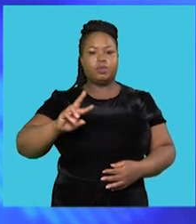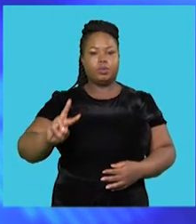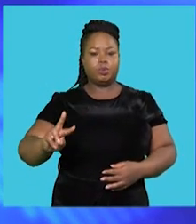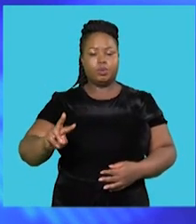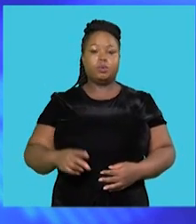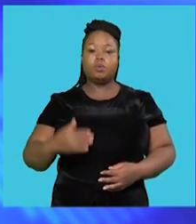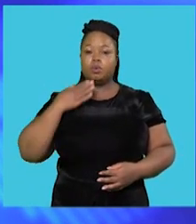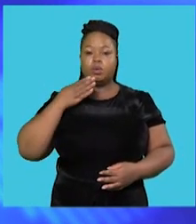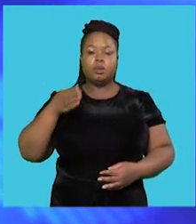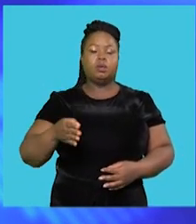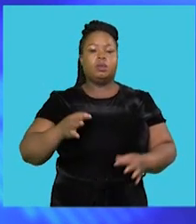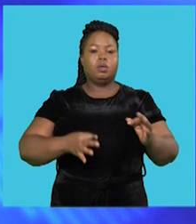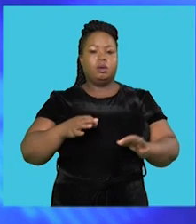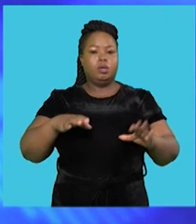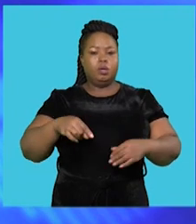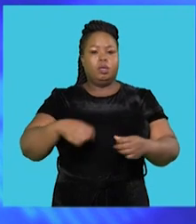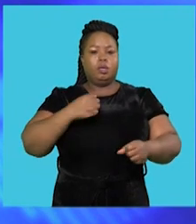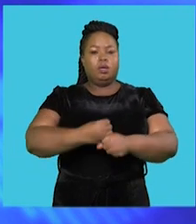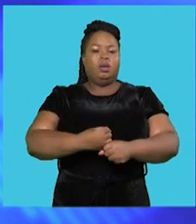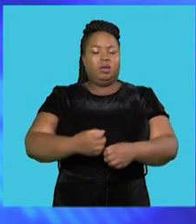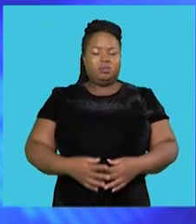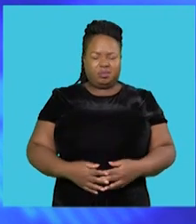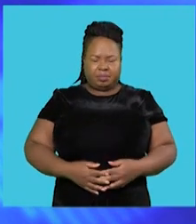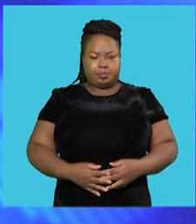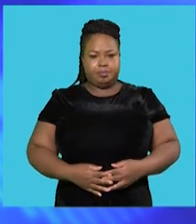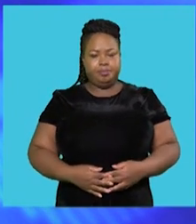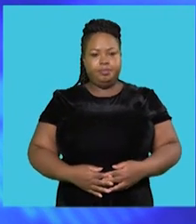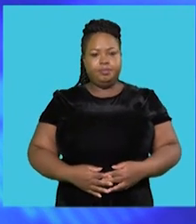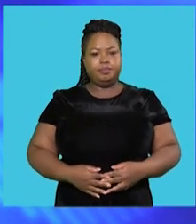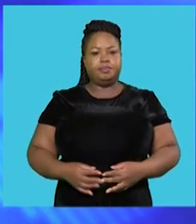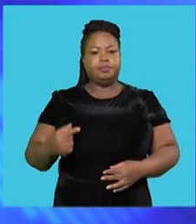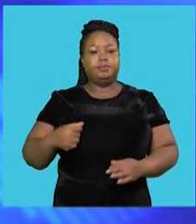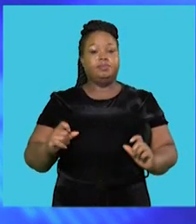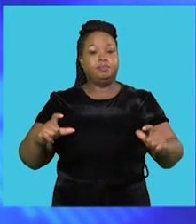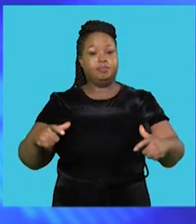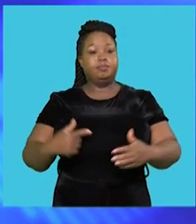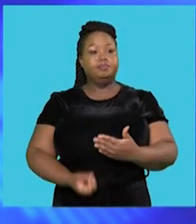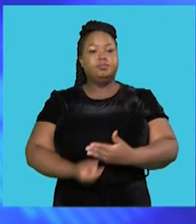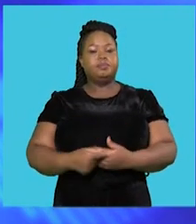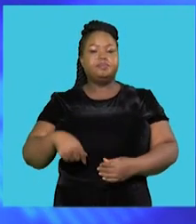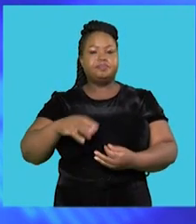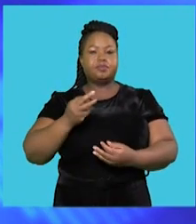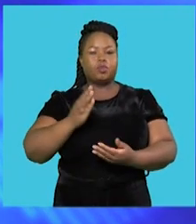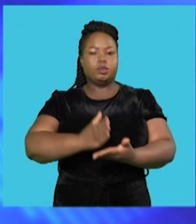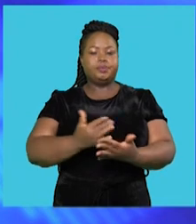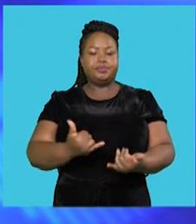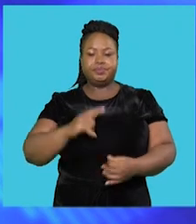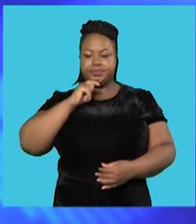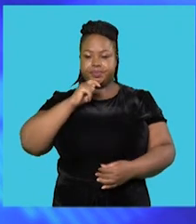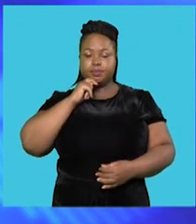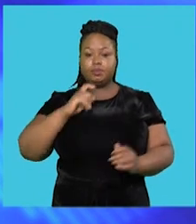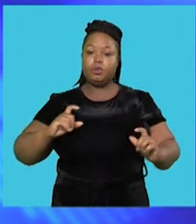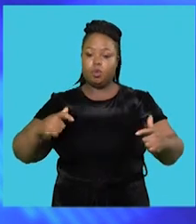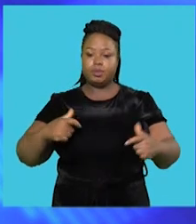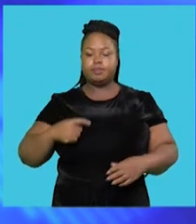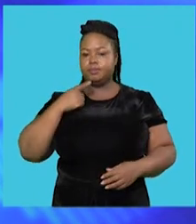azagungene la u nyulo lualo nyaka loroma pondo na ilizwe chikelele kumsitobu banjole mitre ndepu chenba na mtlanje iko mishini bongoza